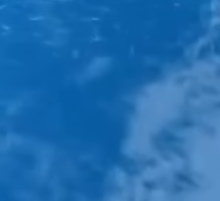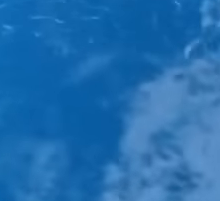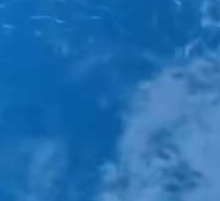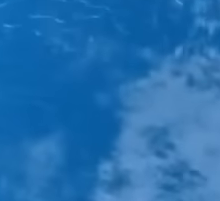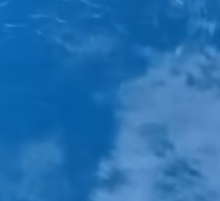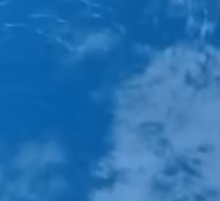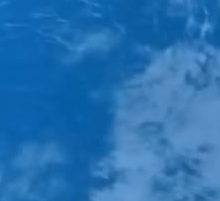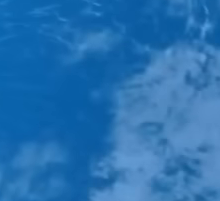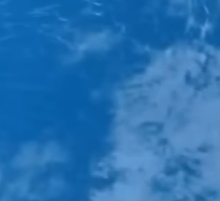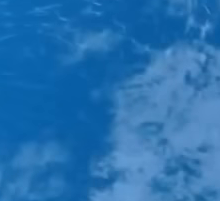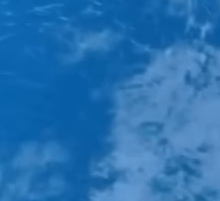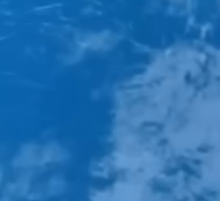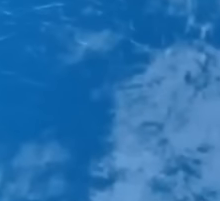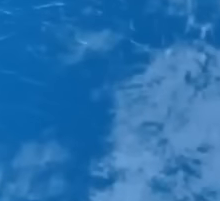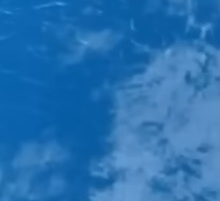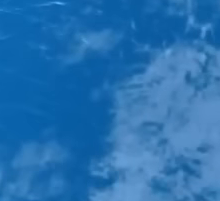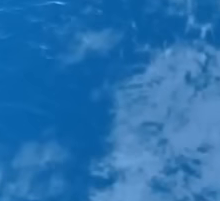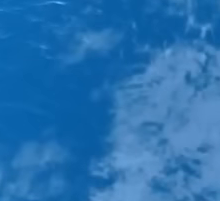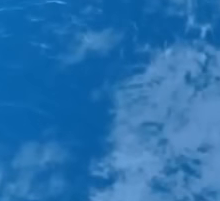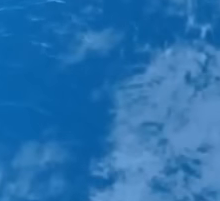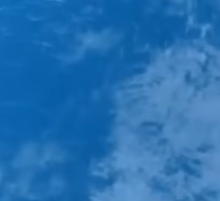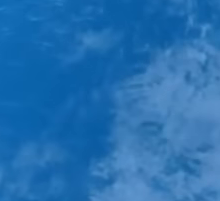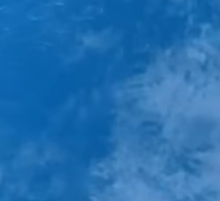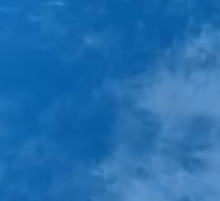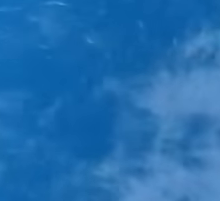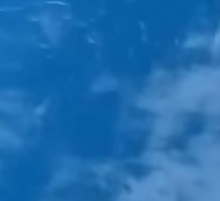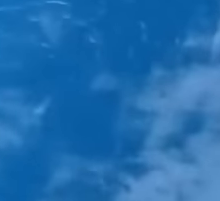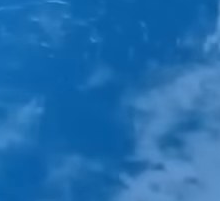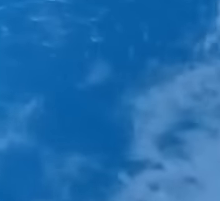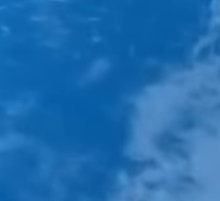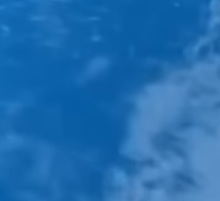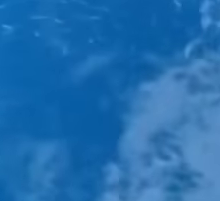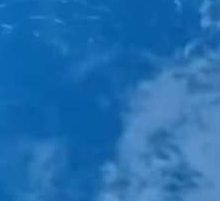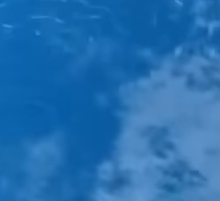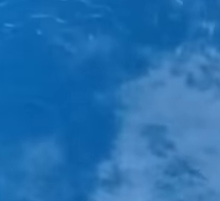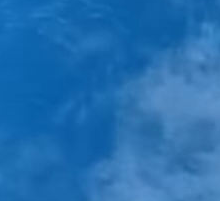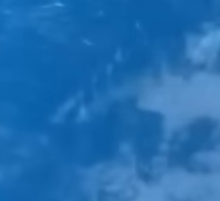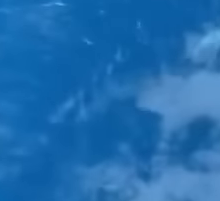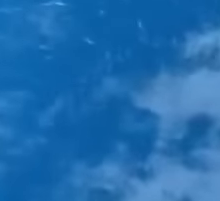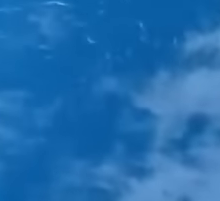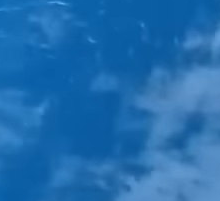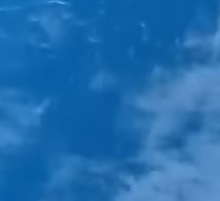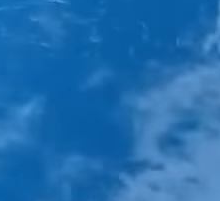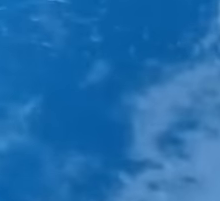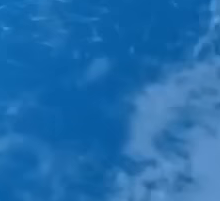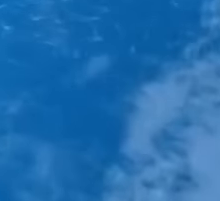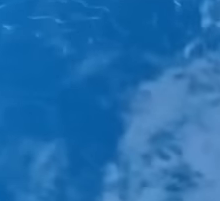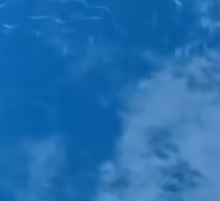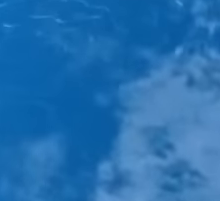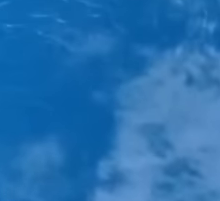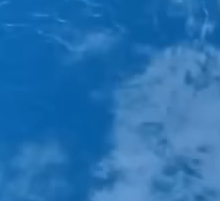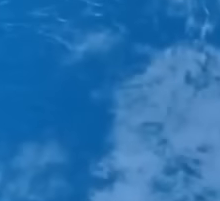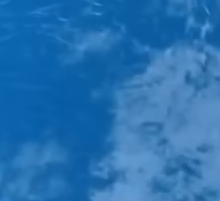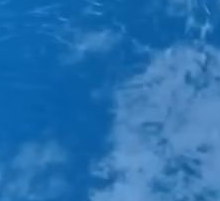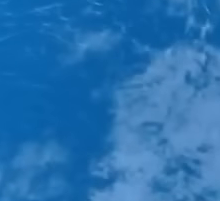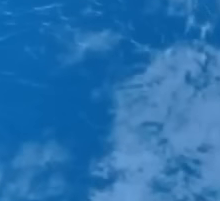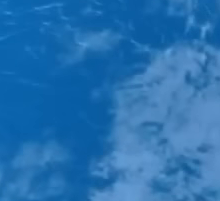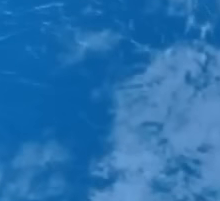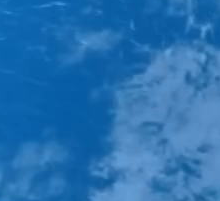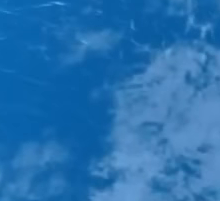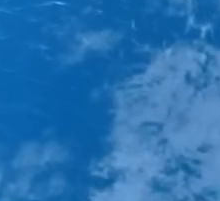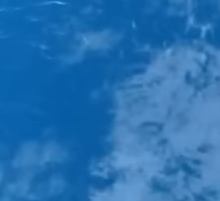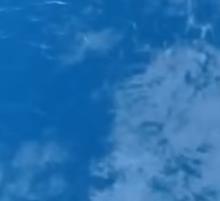Islands, natitirang bahagi ng Aurora at ng Nueva Ecija, Bulacan, Tarlac, ganun din sa Pampanga, Zambales,